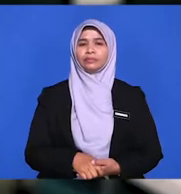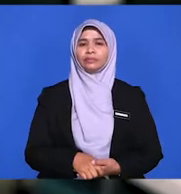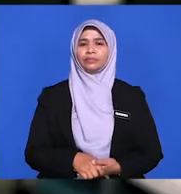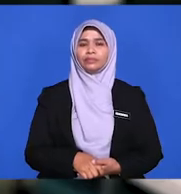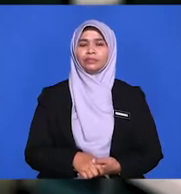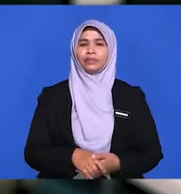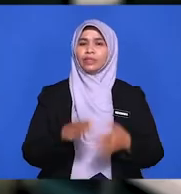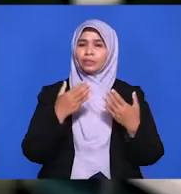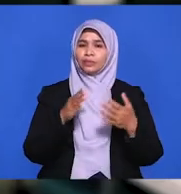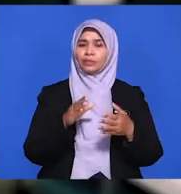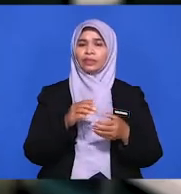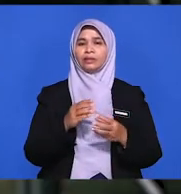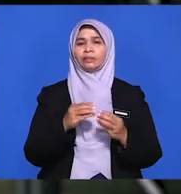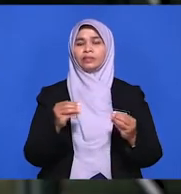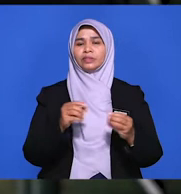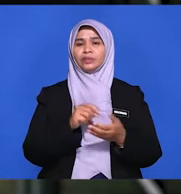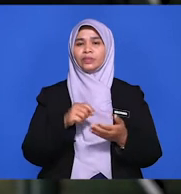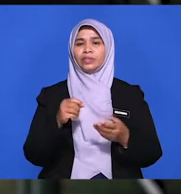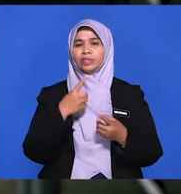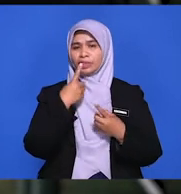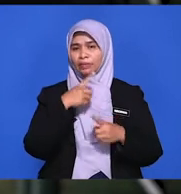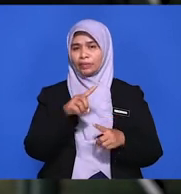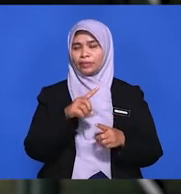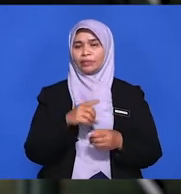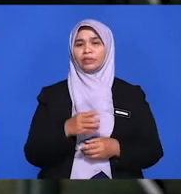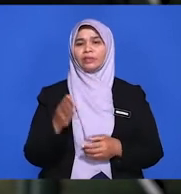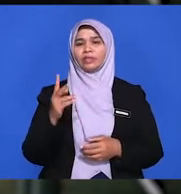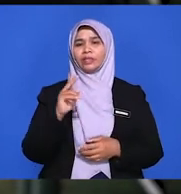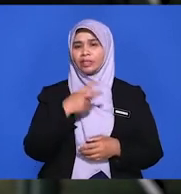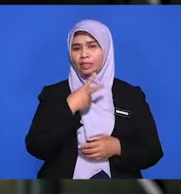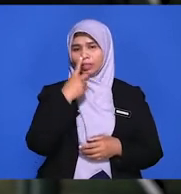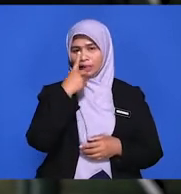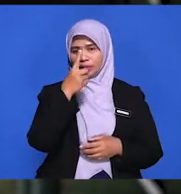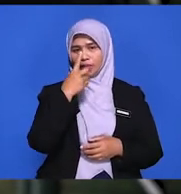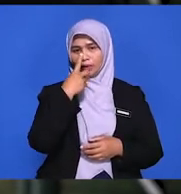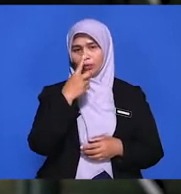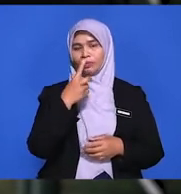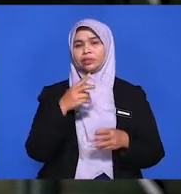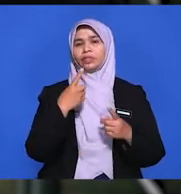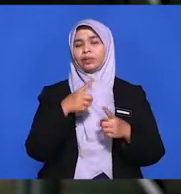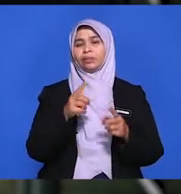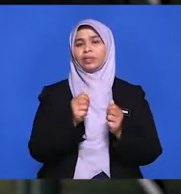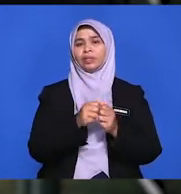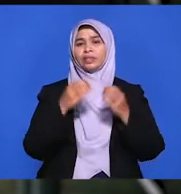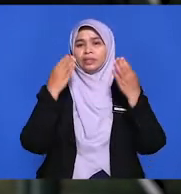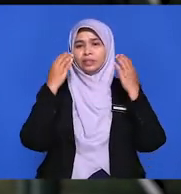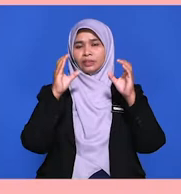Sudah selesai menulis jawapannya? Mari semak jawapan murid-murid dengan jawapan cikgu